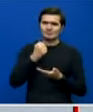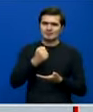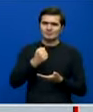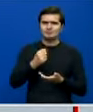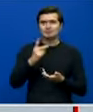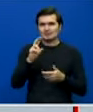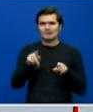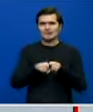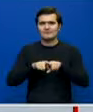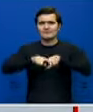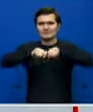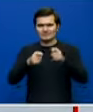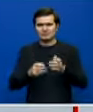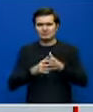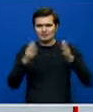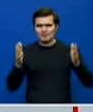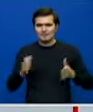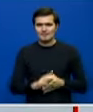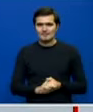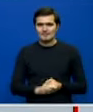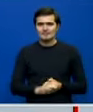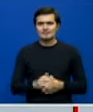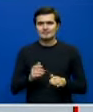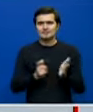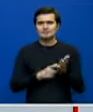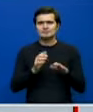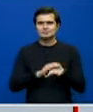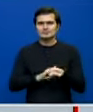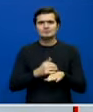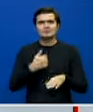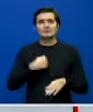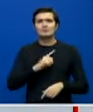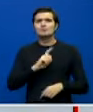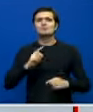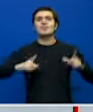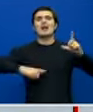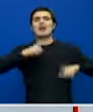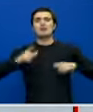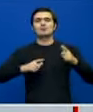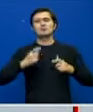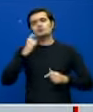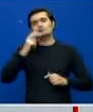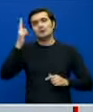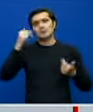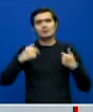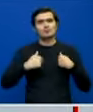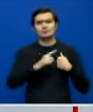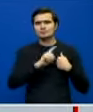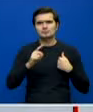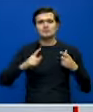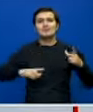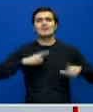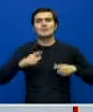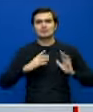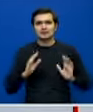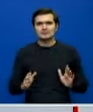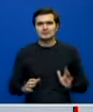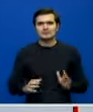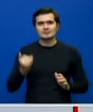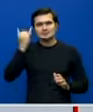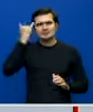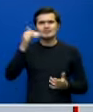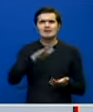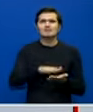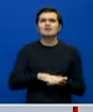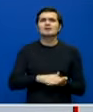crescut deficitul. Opinia, îmi cer scuze. Eu nu mă laud. Nu știu dacă mă cunoașteți, dar eu nu m-am lăudat. Deci, ideea de bază este